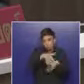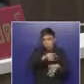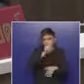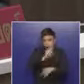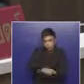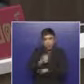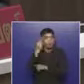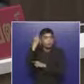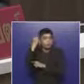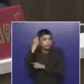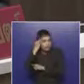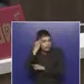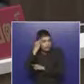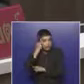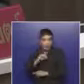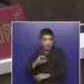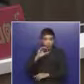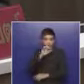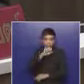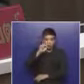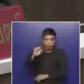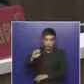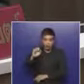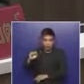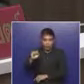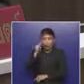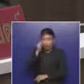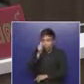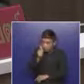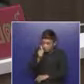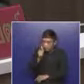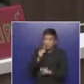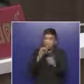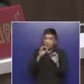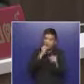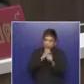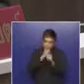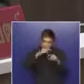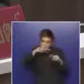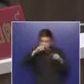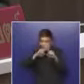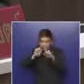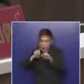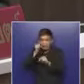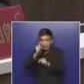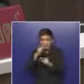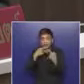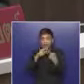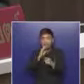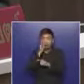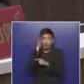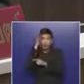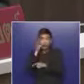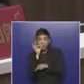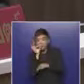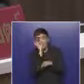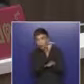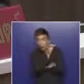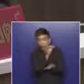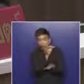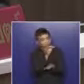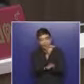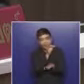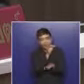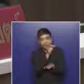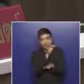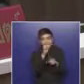องค์กรท่านกำลังมาสวยๆถ้ามีคนร้องเรียนเรื่องทางนี้ท่านจะไปไม่เป็นเลยครับนะมันเรื่องของการบริหารความ